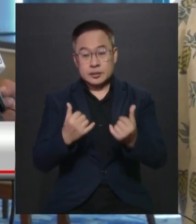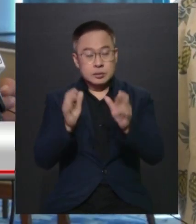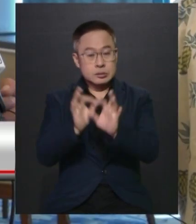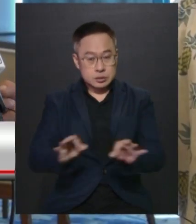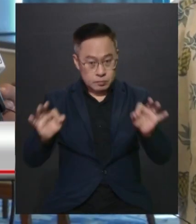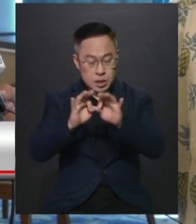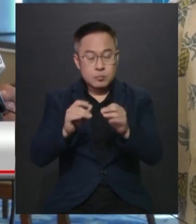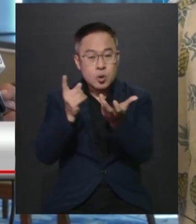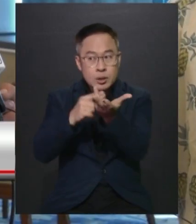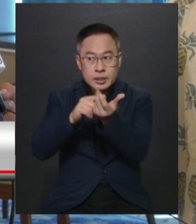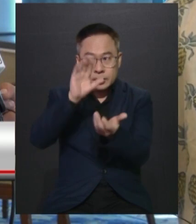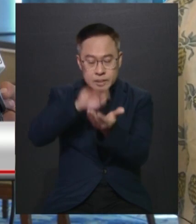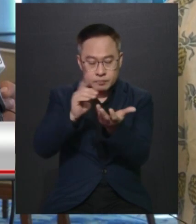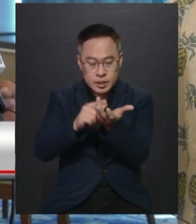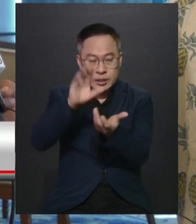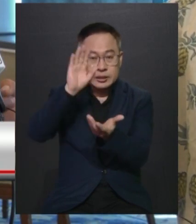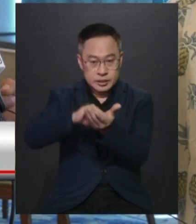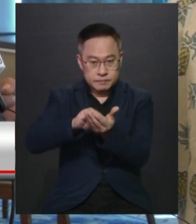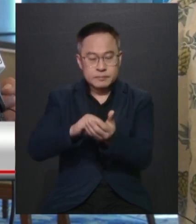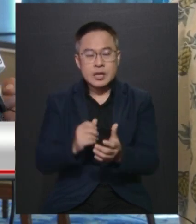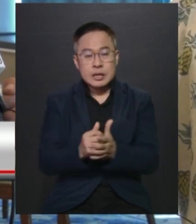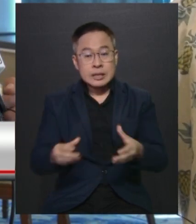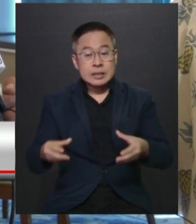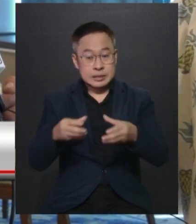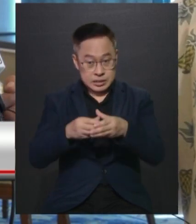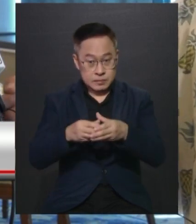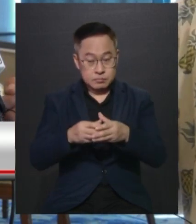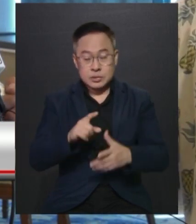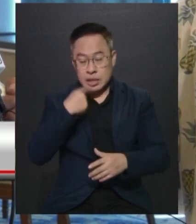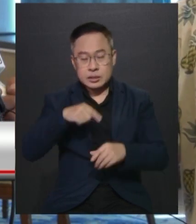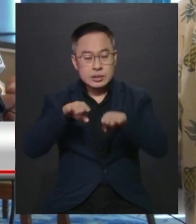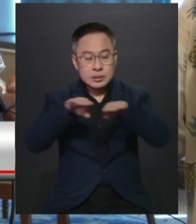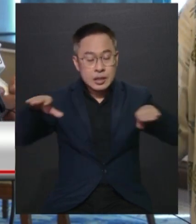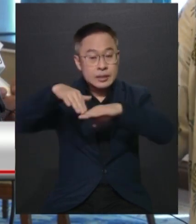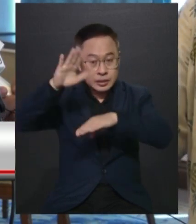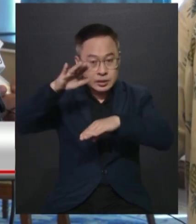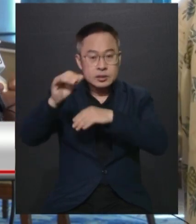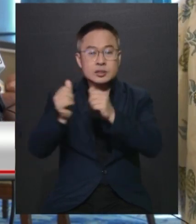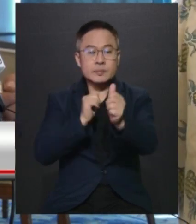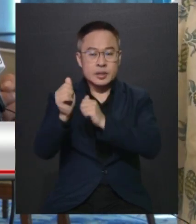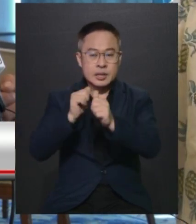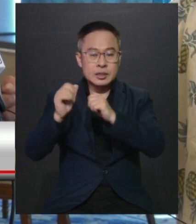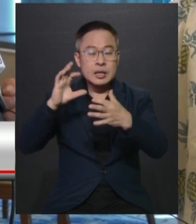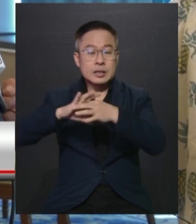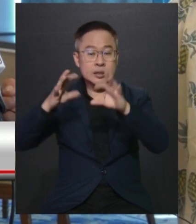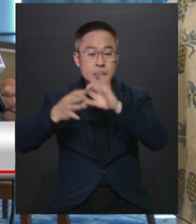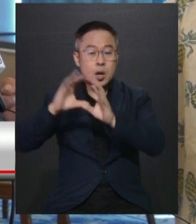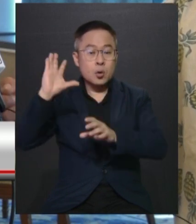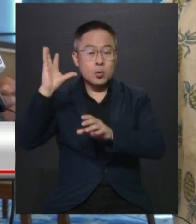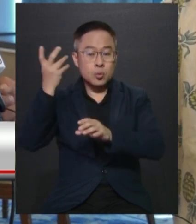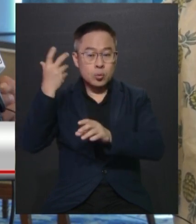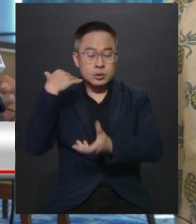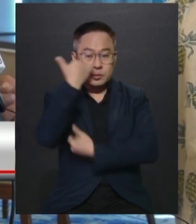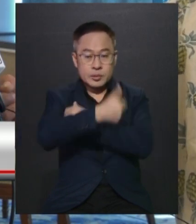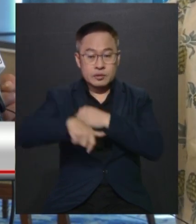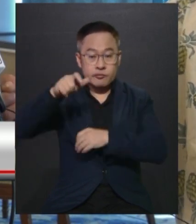เก็บคะแนนสำหรับทีมที่มีโอกาสที่ได้ไปโอลิมปิกที่ปารีสนะครับในปีหน้าสำหรับทีมไทยเรา